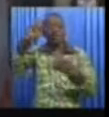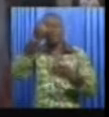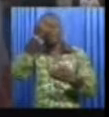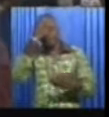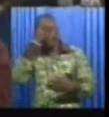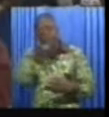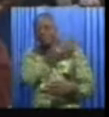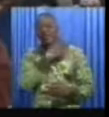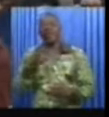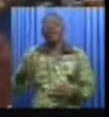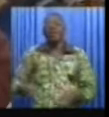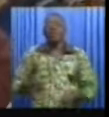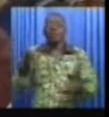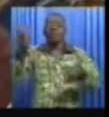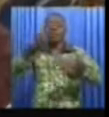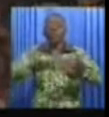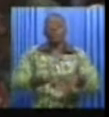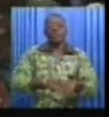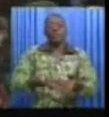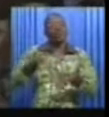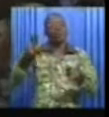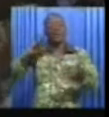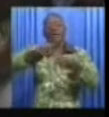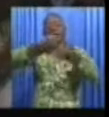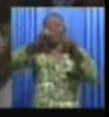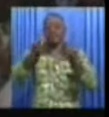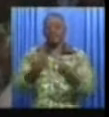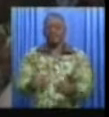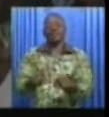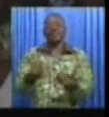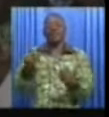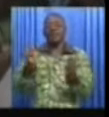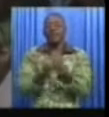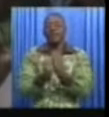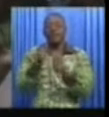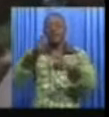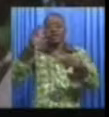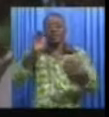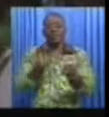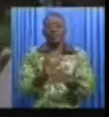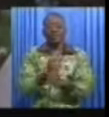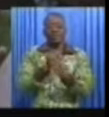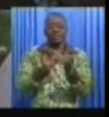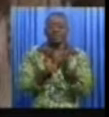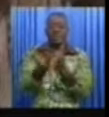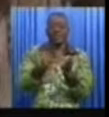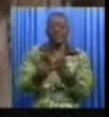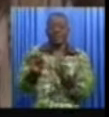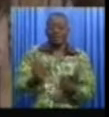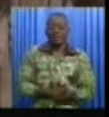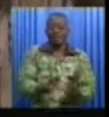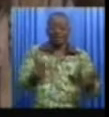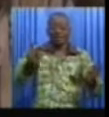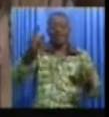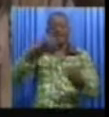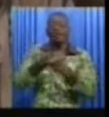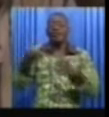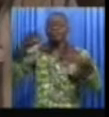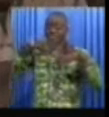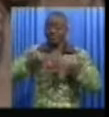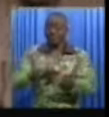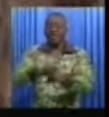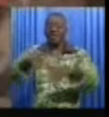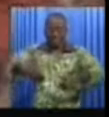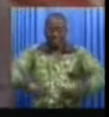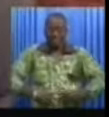gouvernement et ont posé un certain nombre de préoccupations, notamment la prise en compte du genre dans le Sénat, l'implication des jeunes et